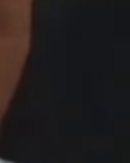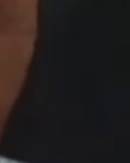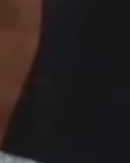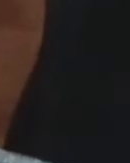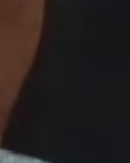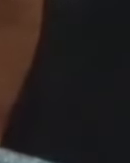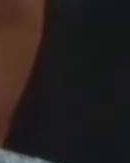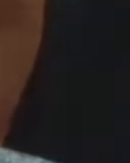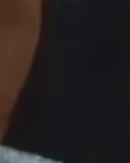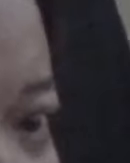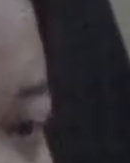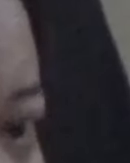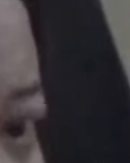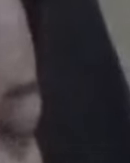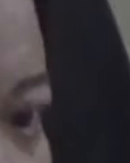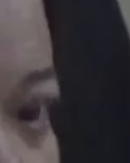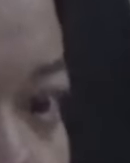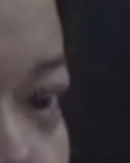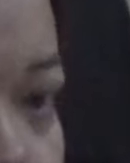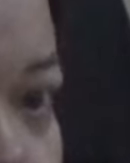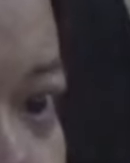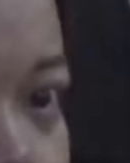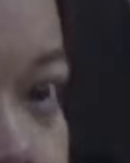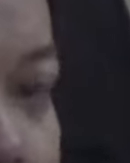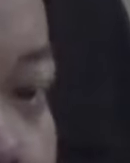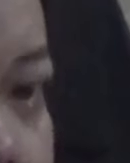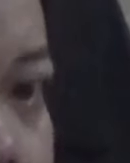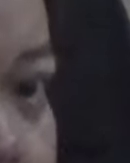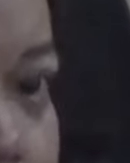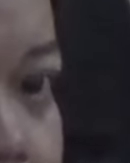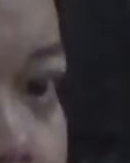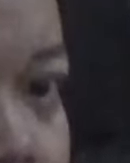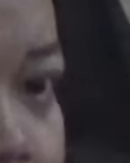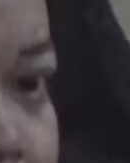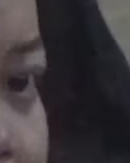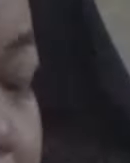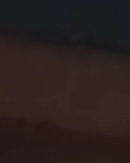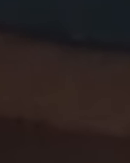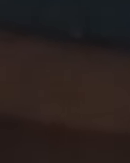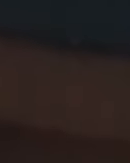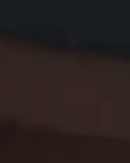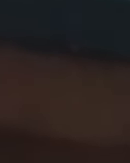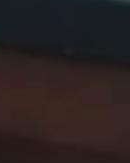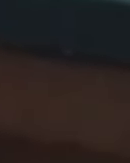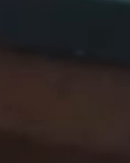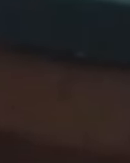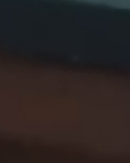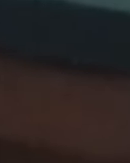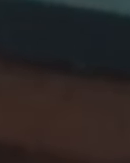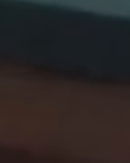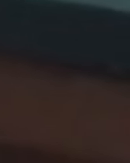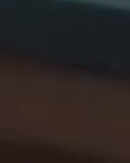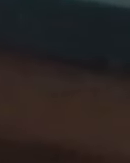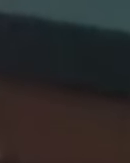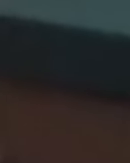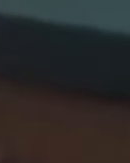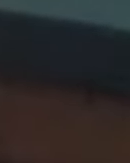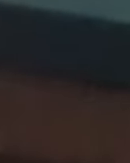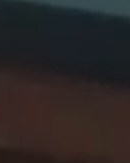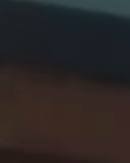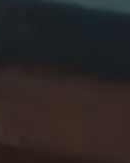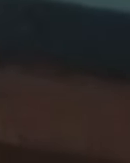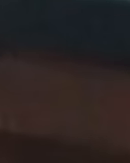ikan aligator gar sejak 16 tahun lalu, belum ada larangan pemerintah. Ia juga mengaku tidak pernah mendapat